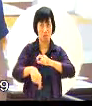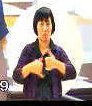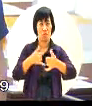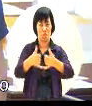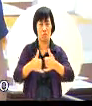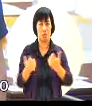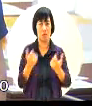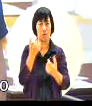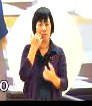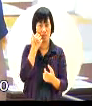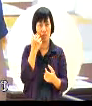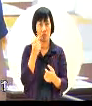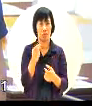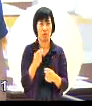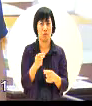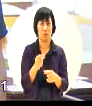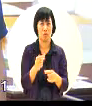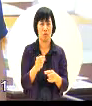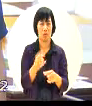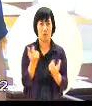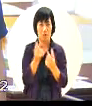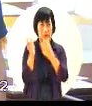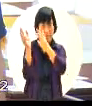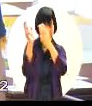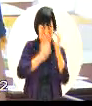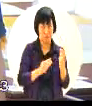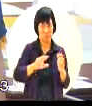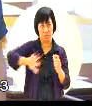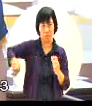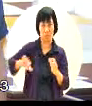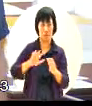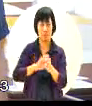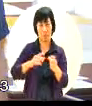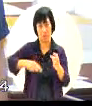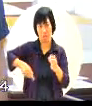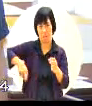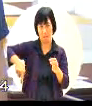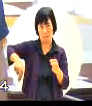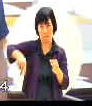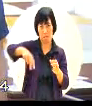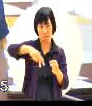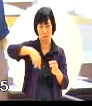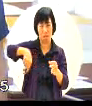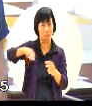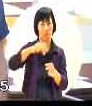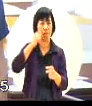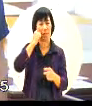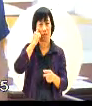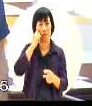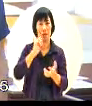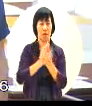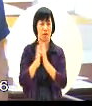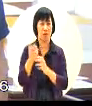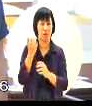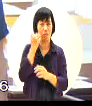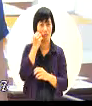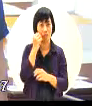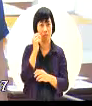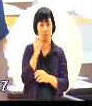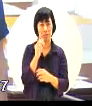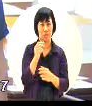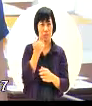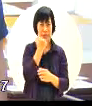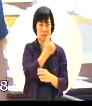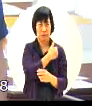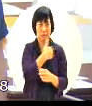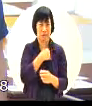对这小条路啊入来，要靠对这个就这个天桥吼，拢足歹靠。啊，若要阁靠对这边过来吼，这车辆